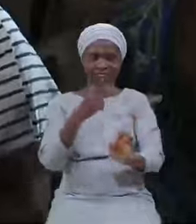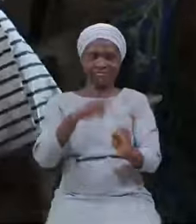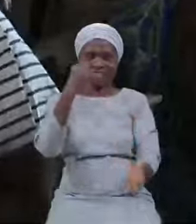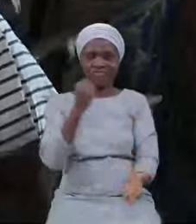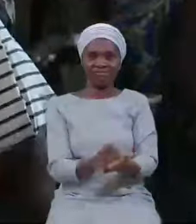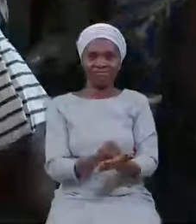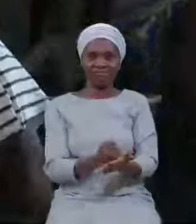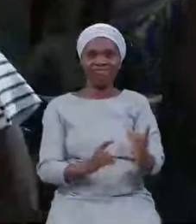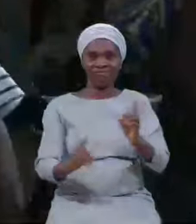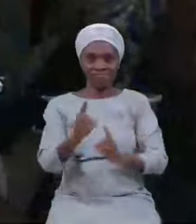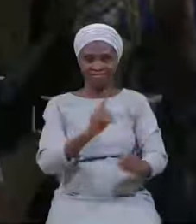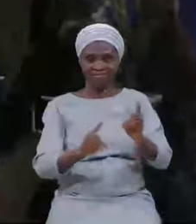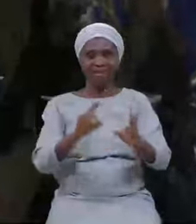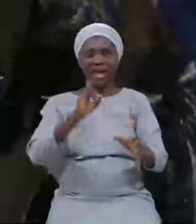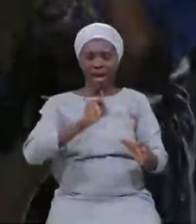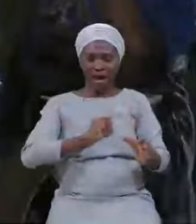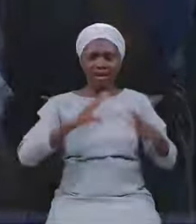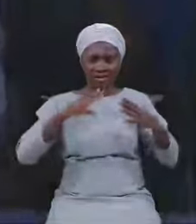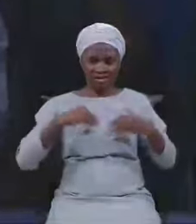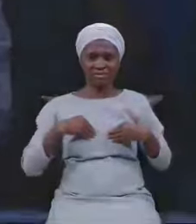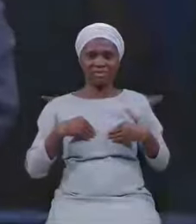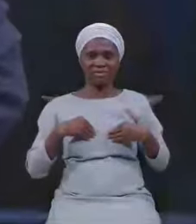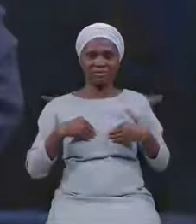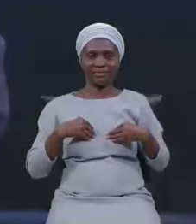J'accepte. Je crois.